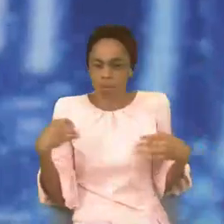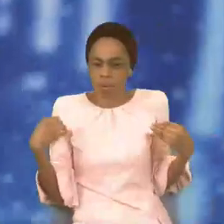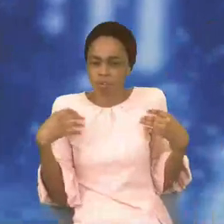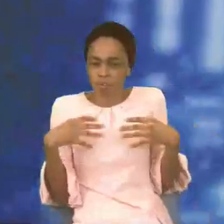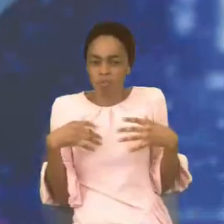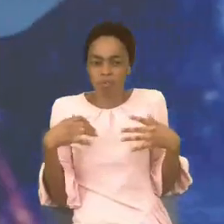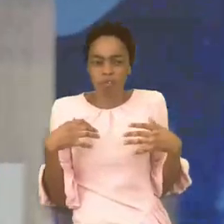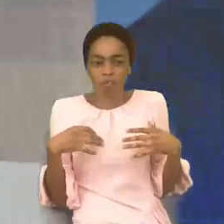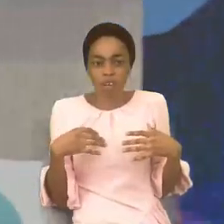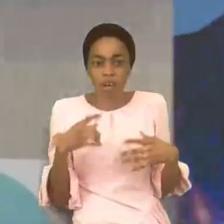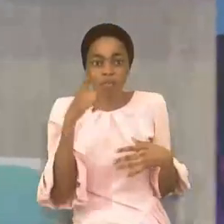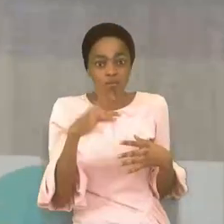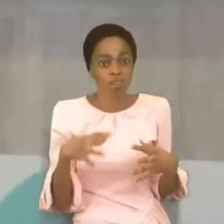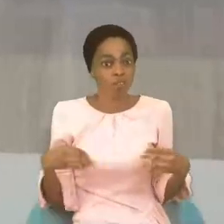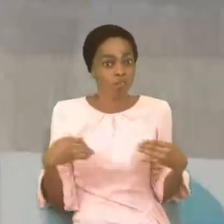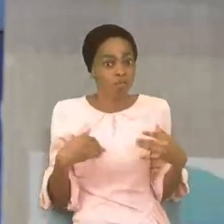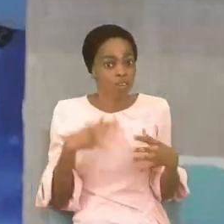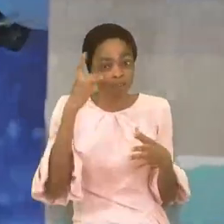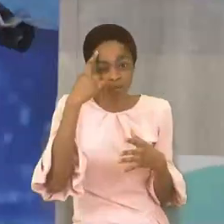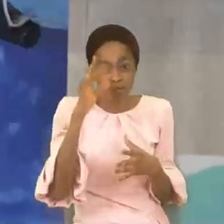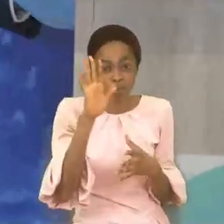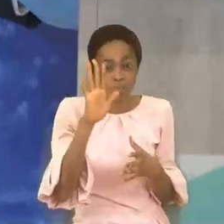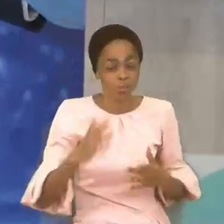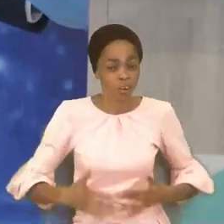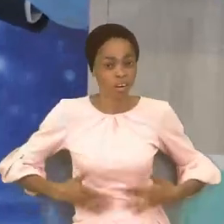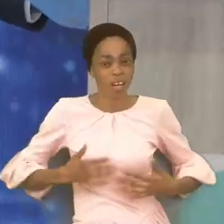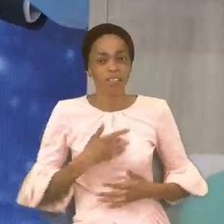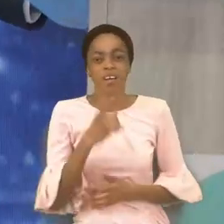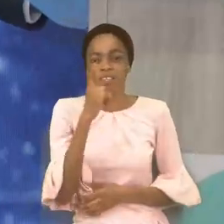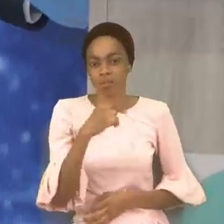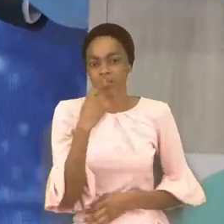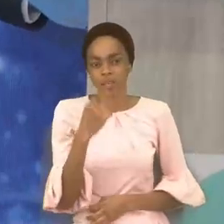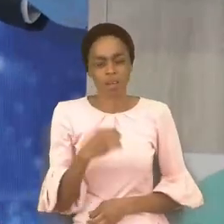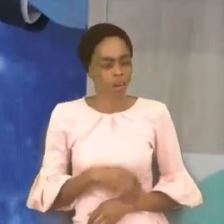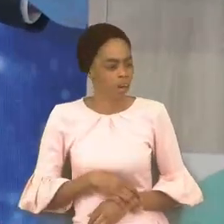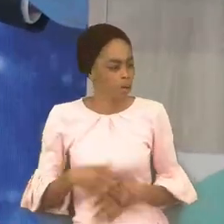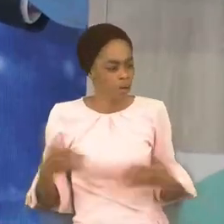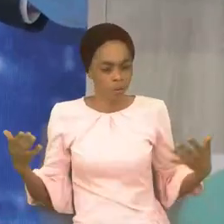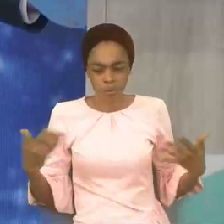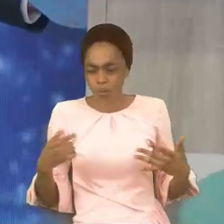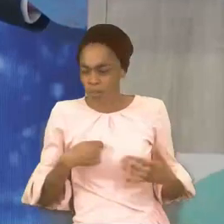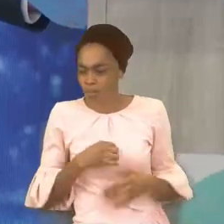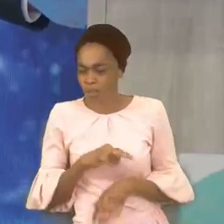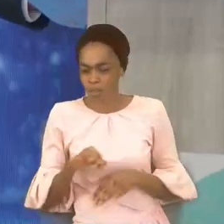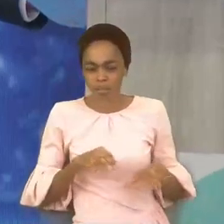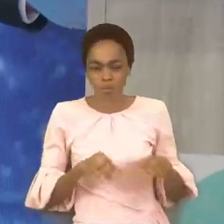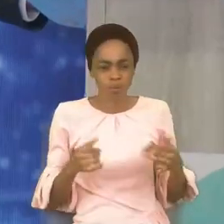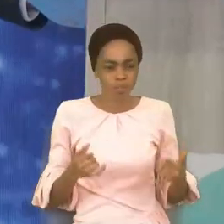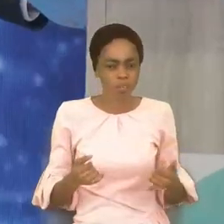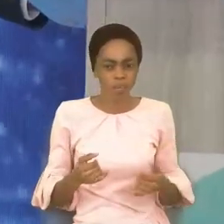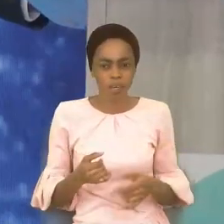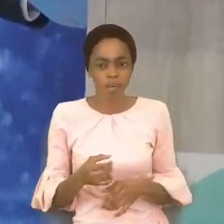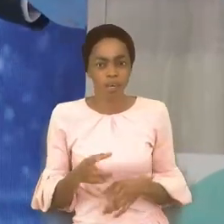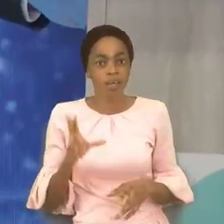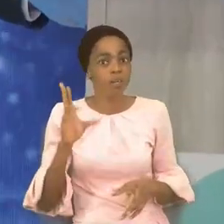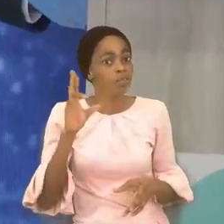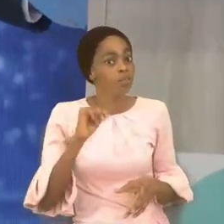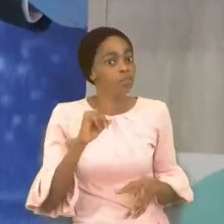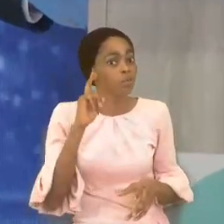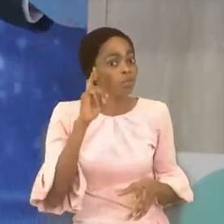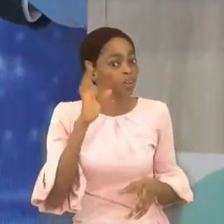si tu crains, et tu crains pour ta vie, et tu dis, qu'est-ce que je vais faire maintenant? Personne ne lira